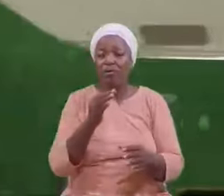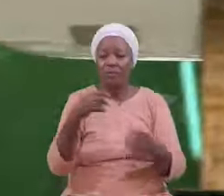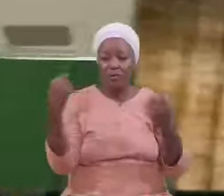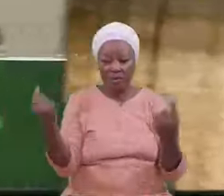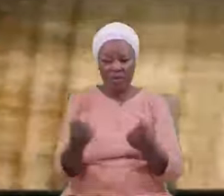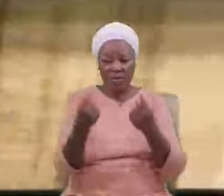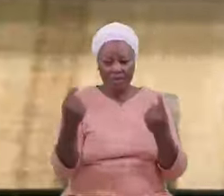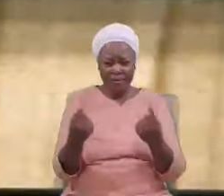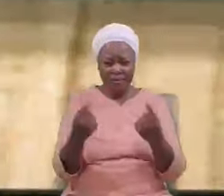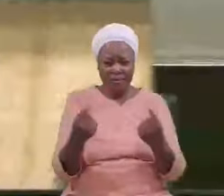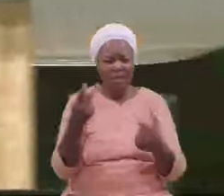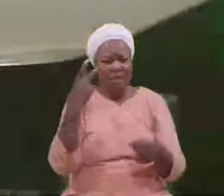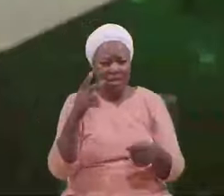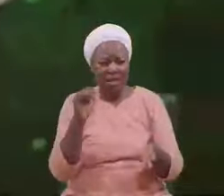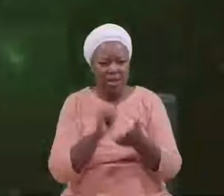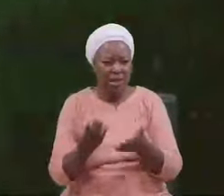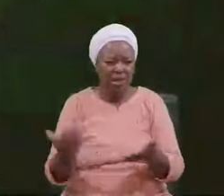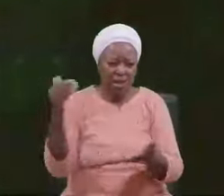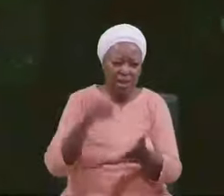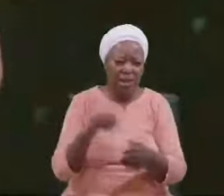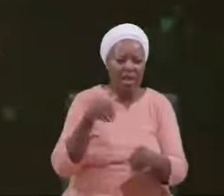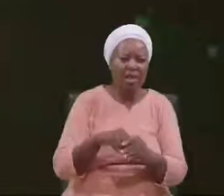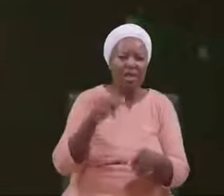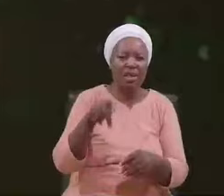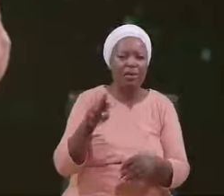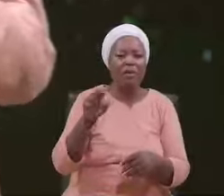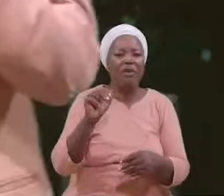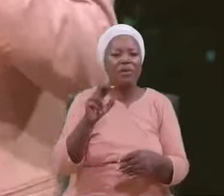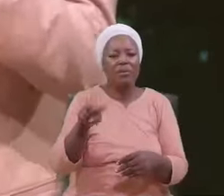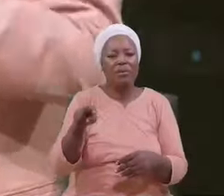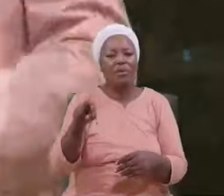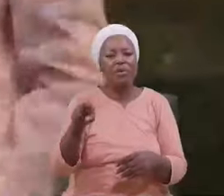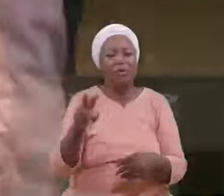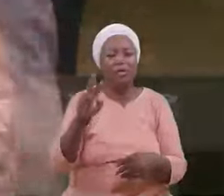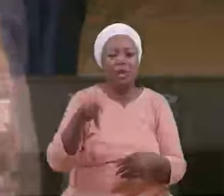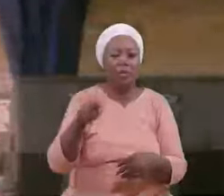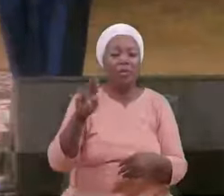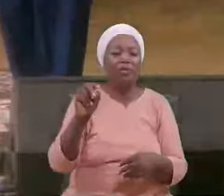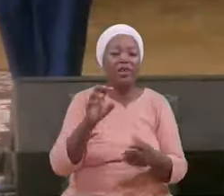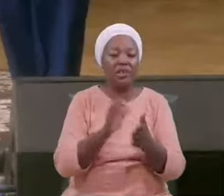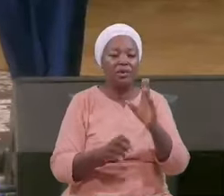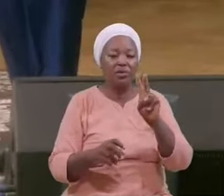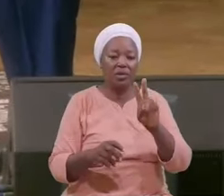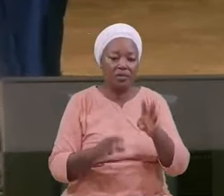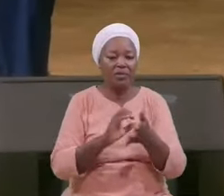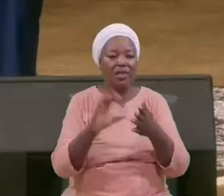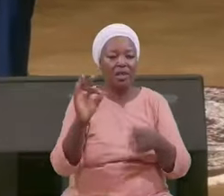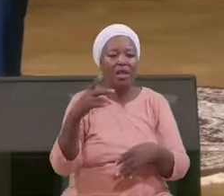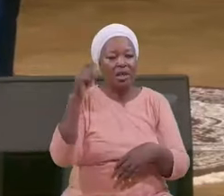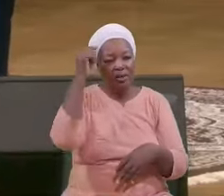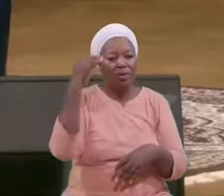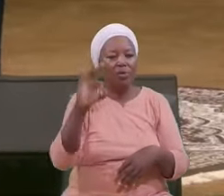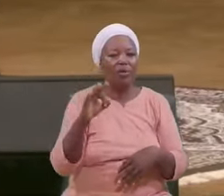péché. Proverbe 24, 9. La pensée de la folie n'est que péché. Et